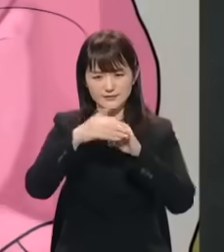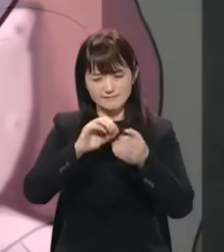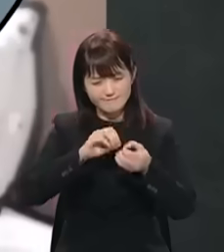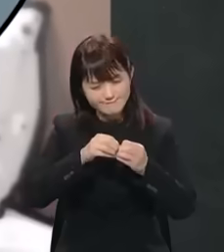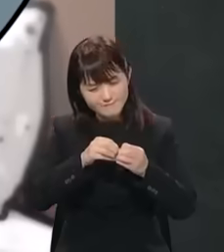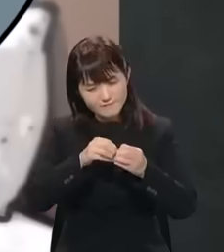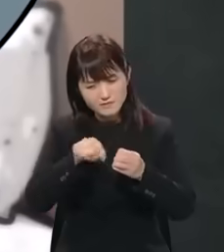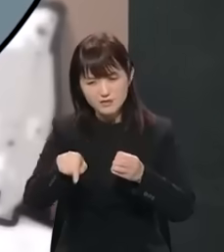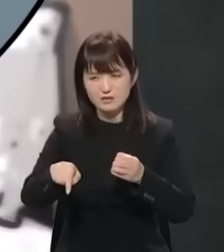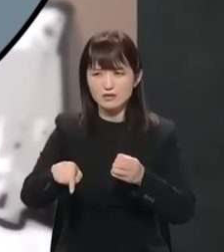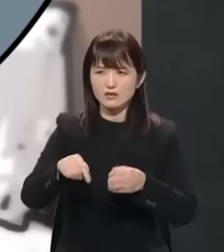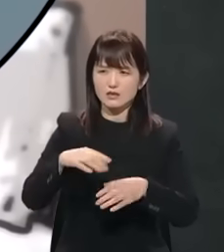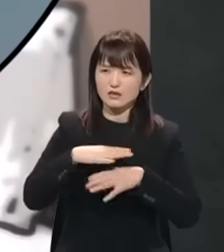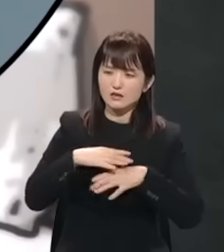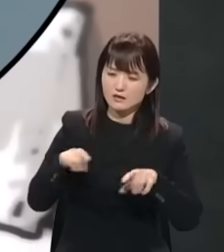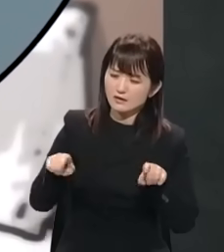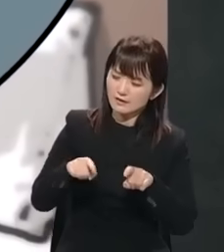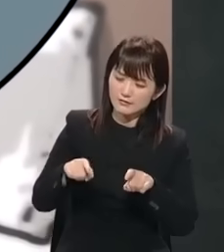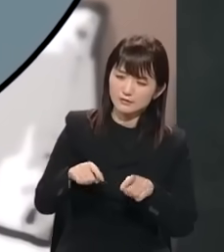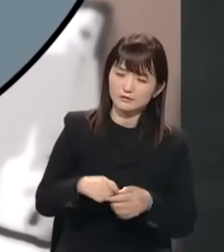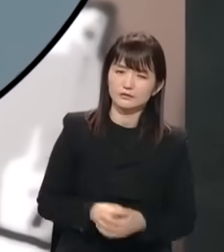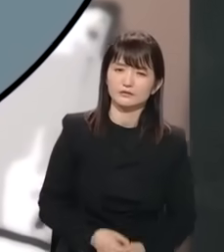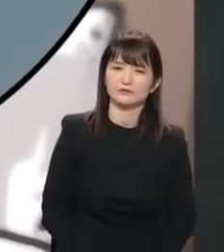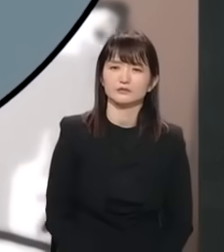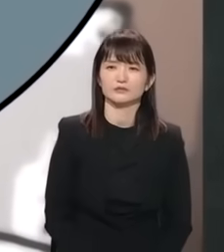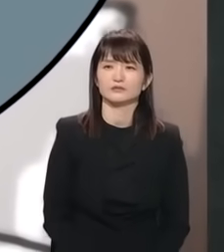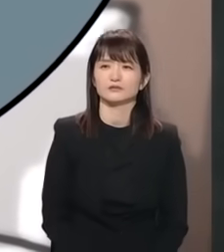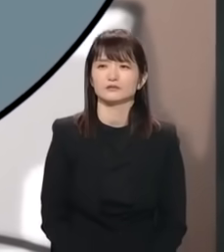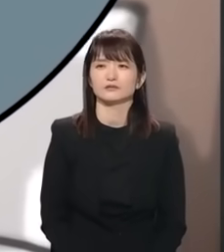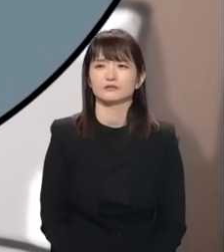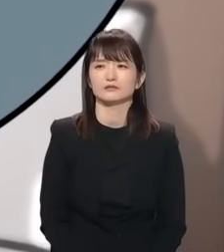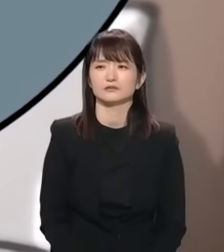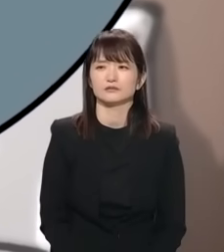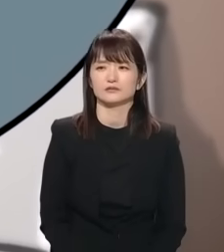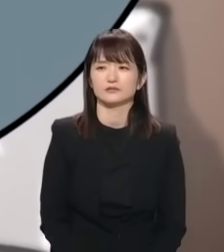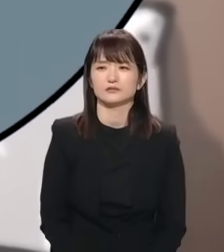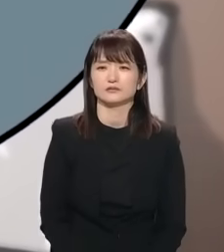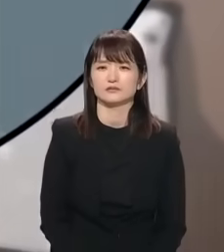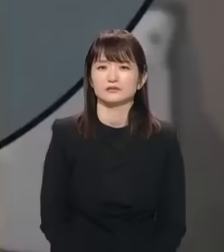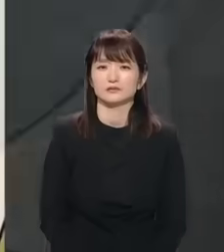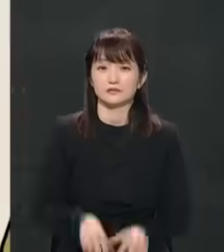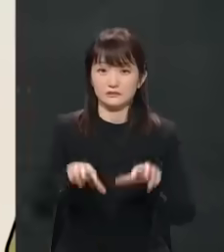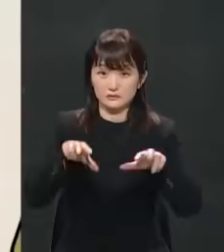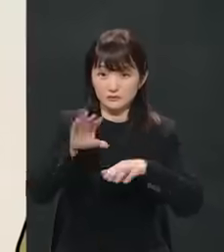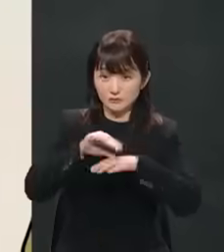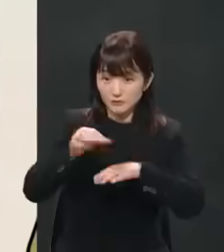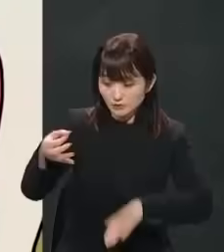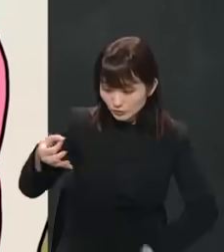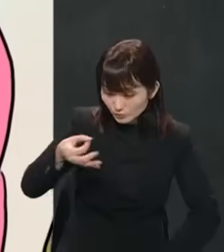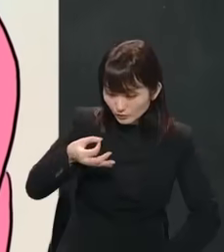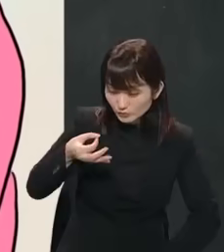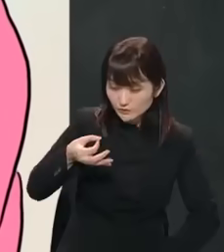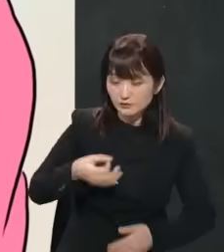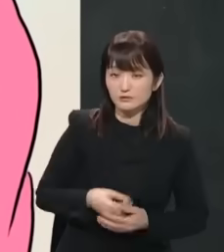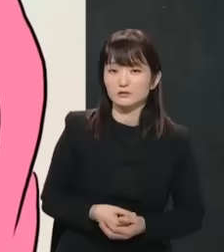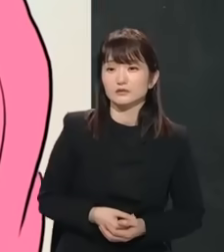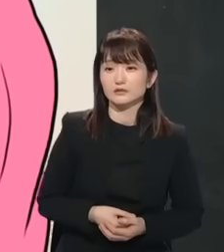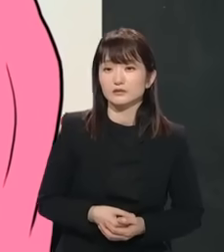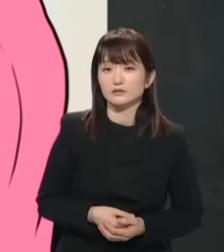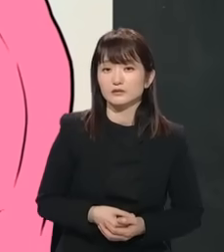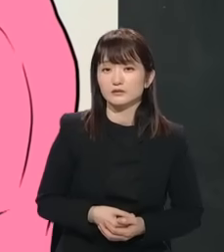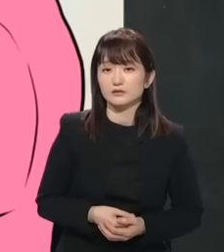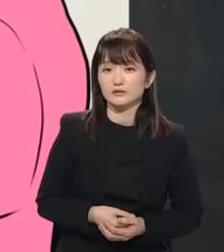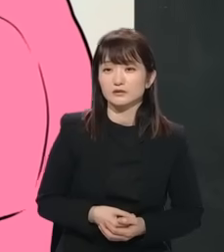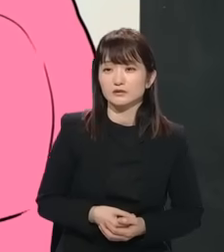저질렀는가 얘기를 하고 있습니다 양변호사 진짜 어 지금이 방송을 보고 계시는 아